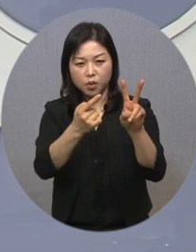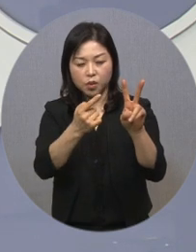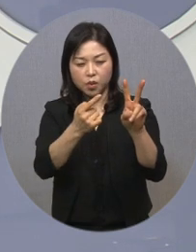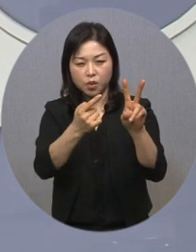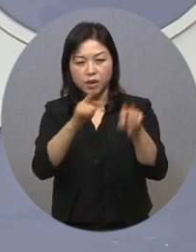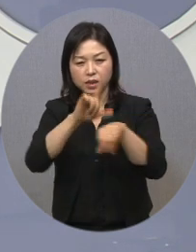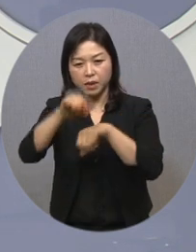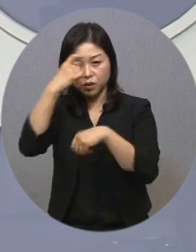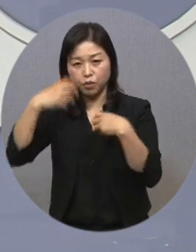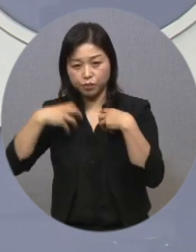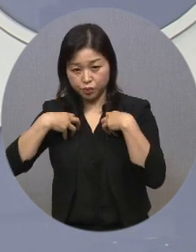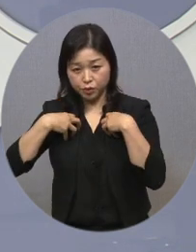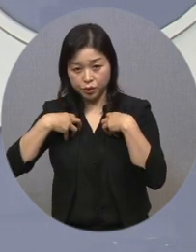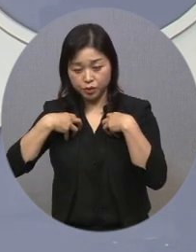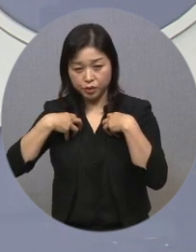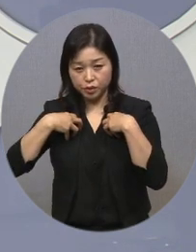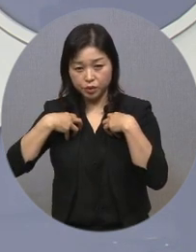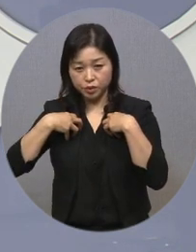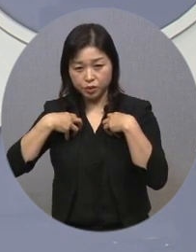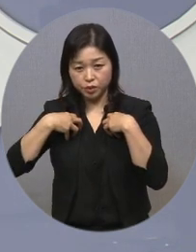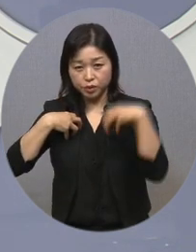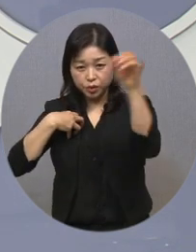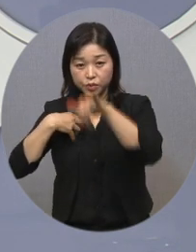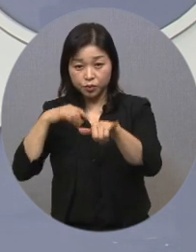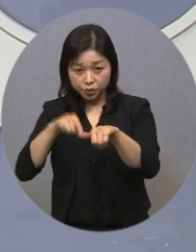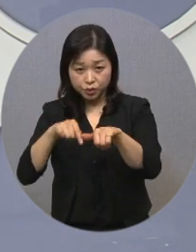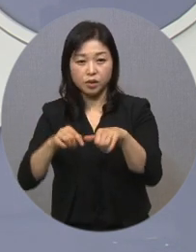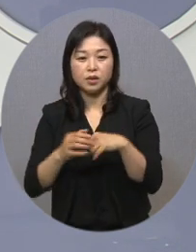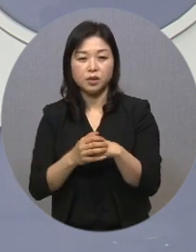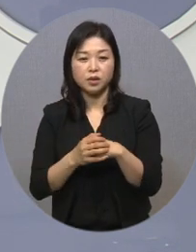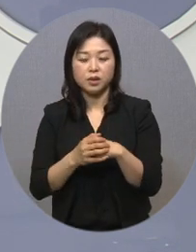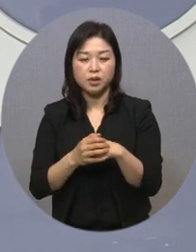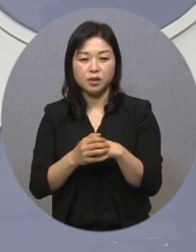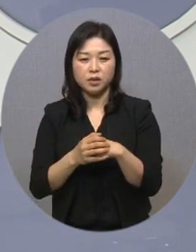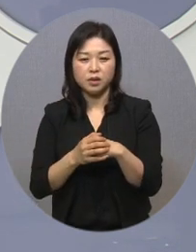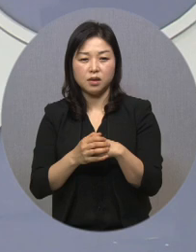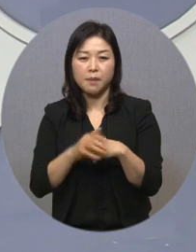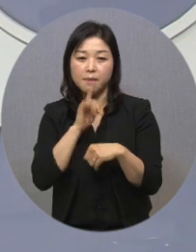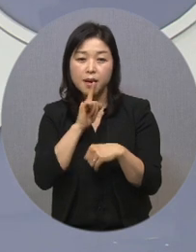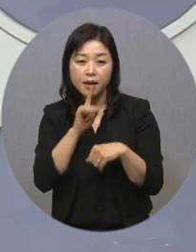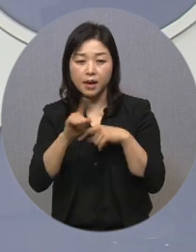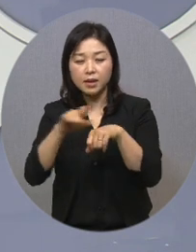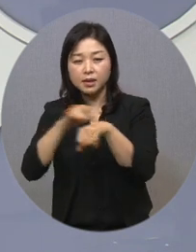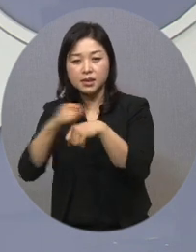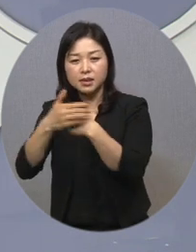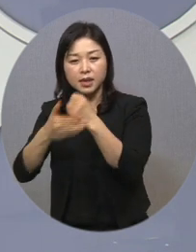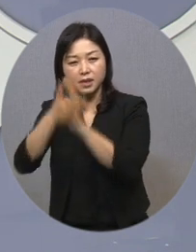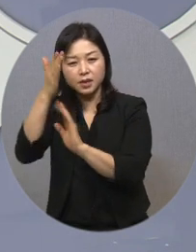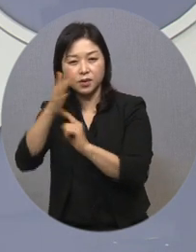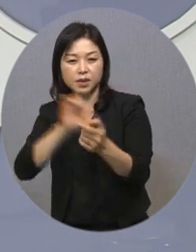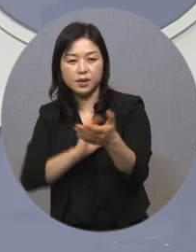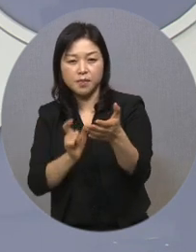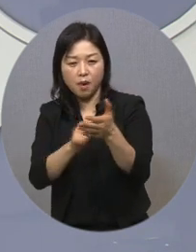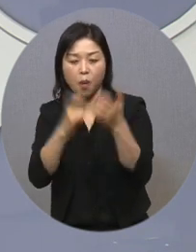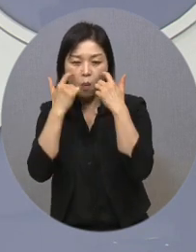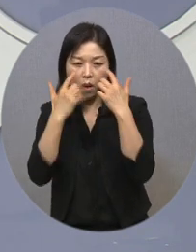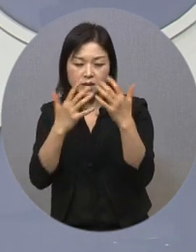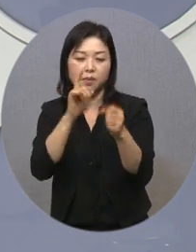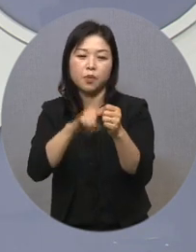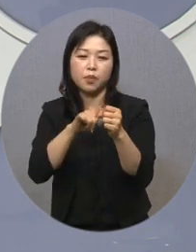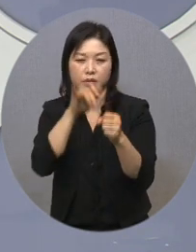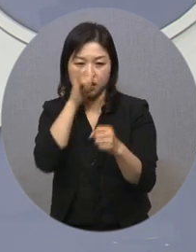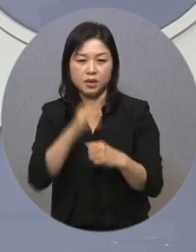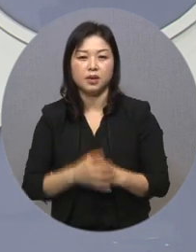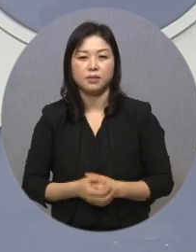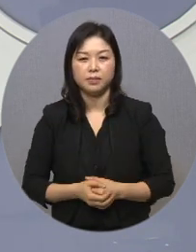지방자치단체는 전국 대한민국은 이 구분되어지는 거에 특례시로다가 명시되어지는 거가 명실상부한